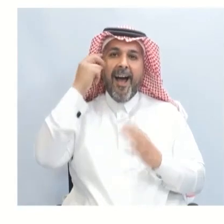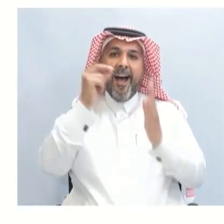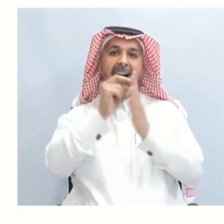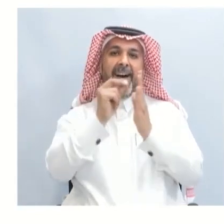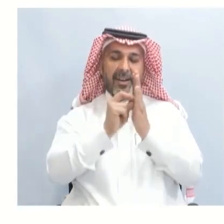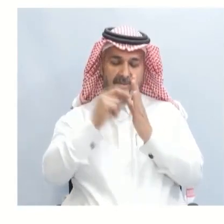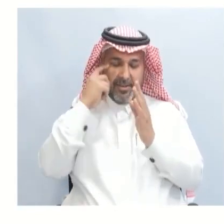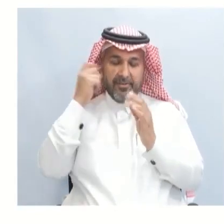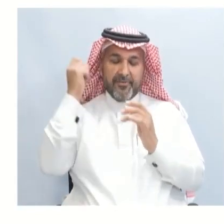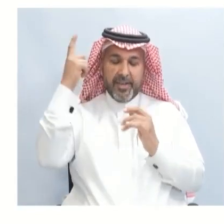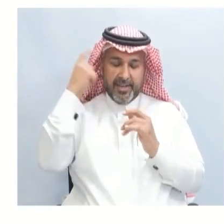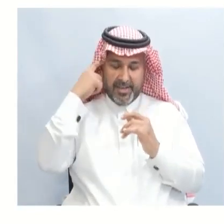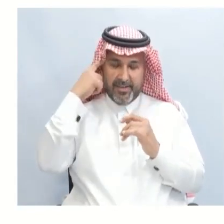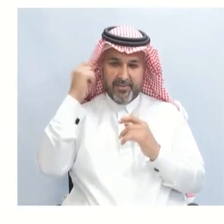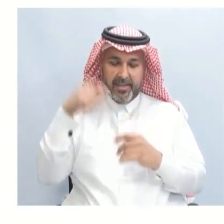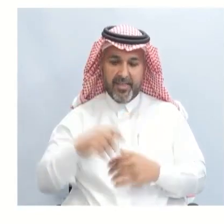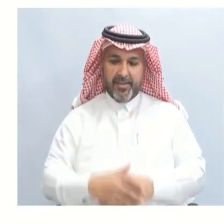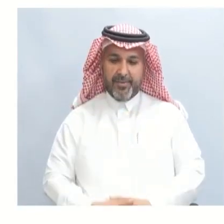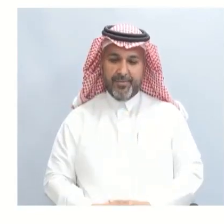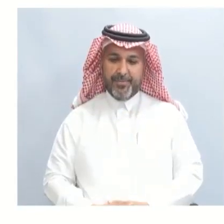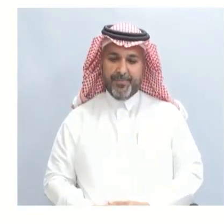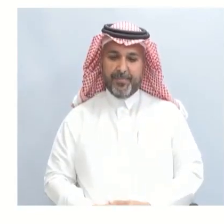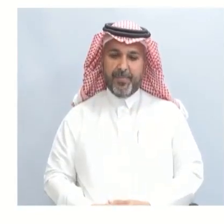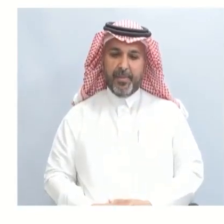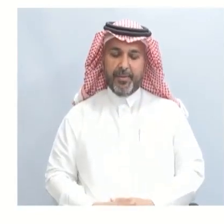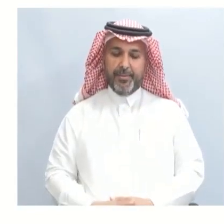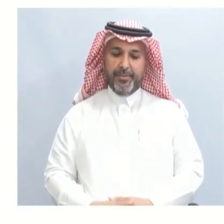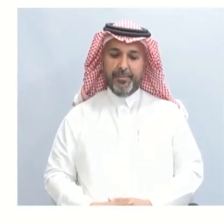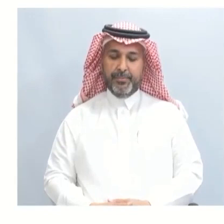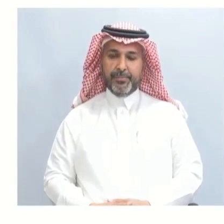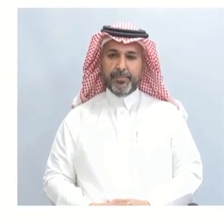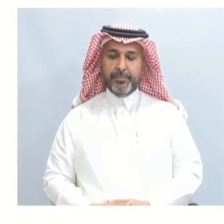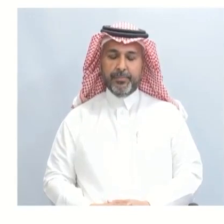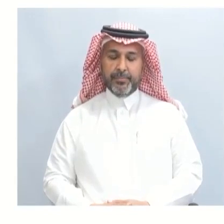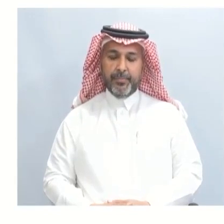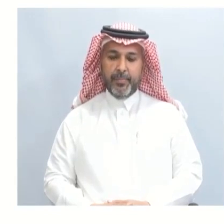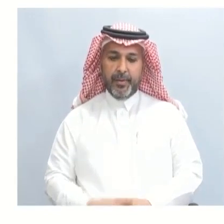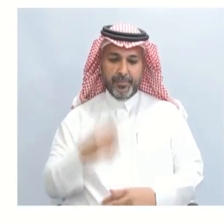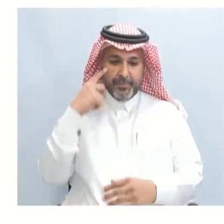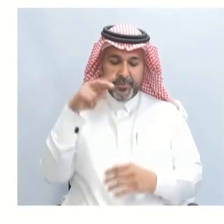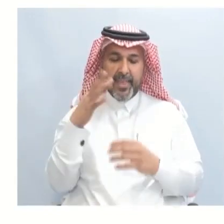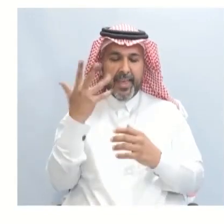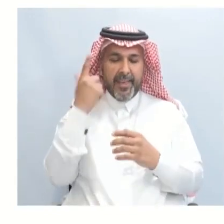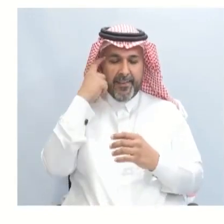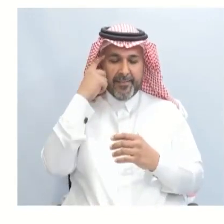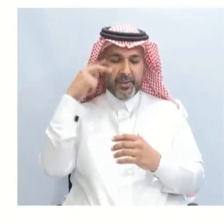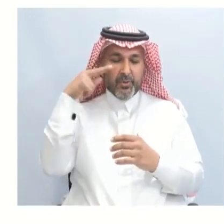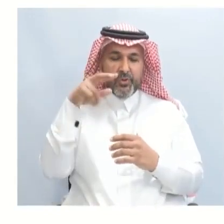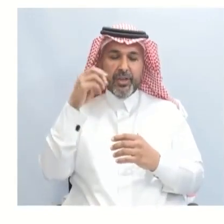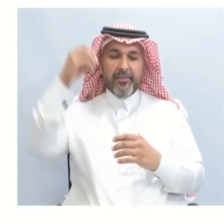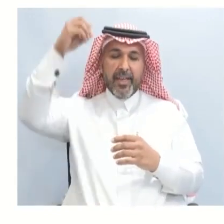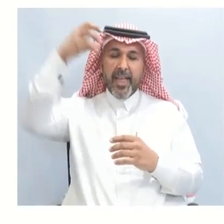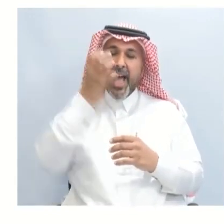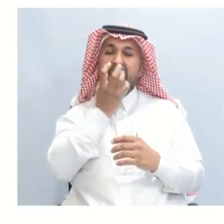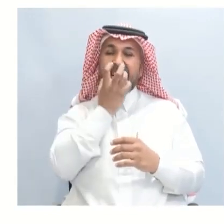ثانوي اليوم في ثانيه ثانوي سات عرف على القانون الرابع فمشاهد فمشاهد نيوتن و